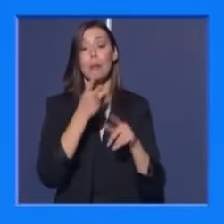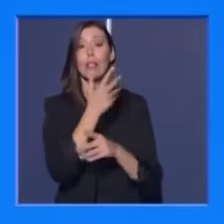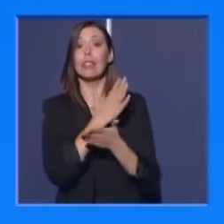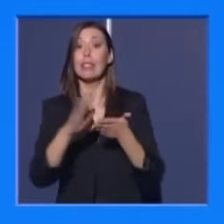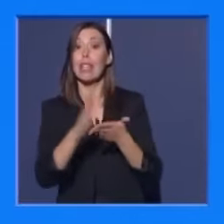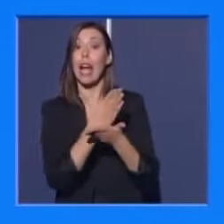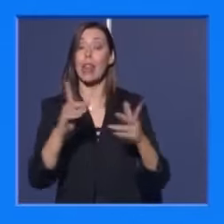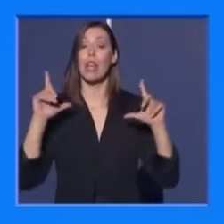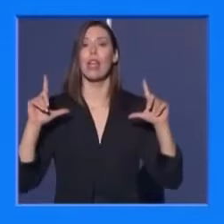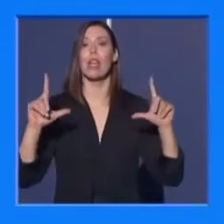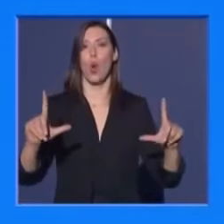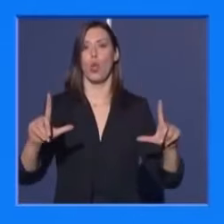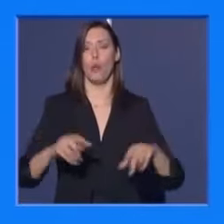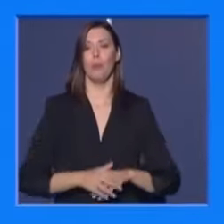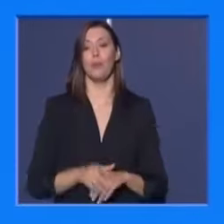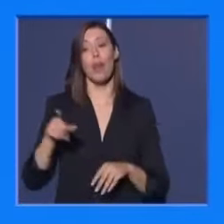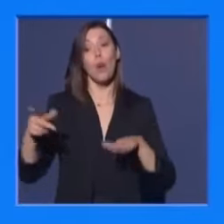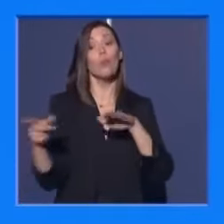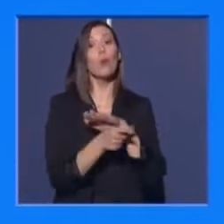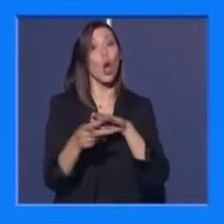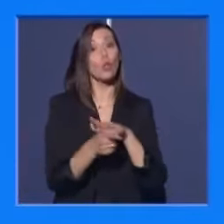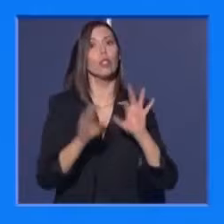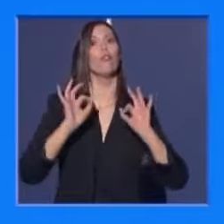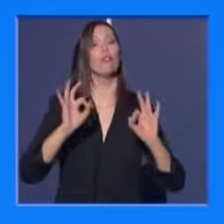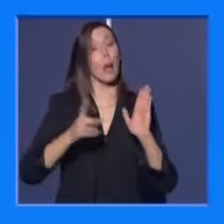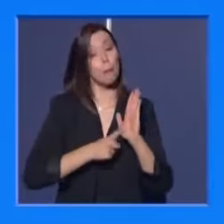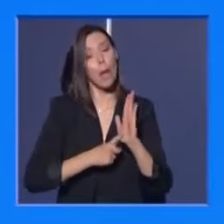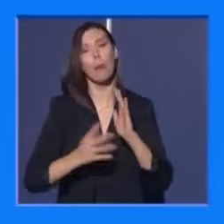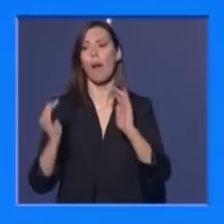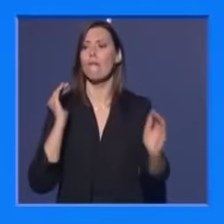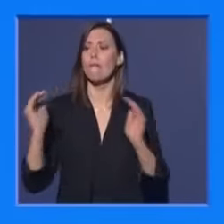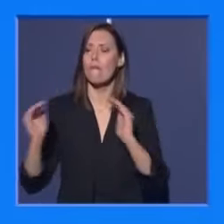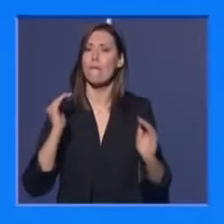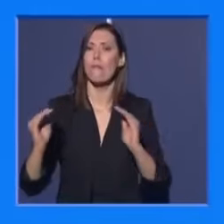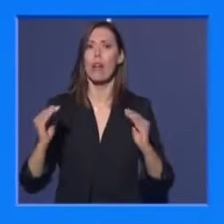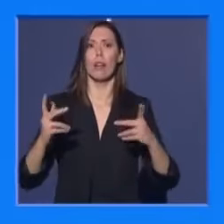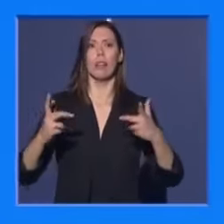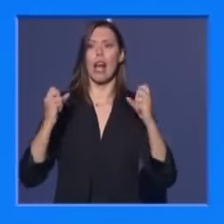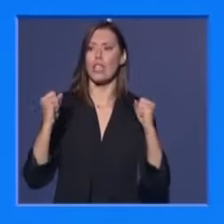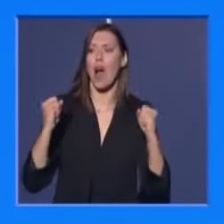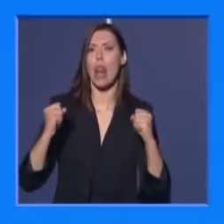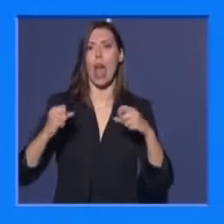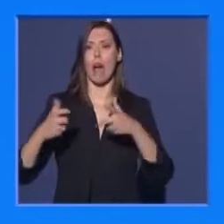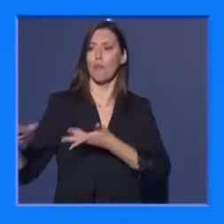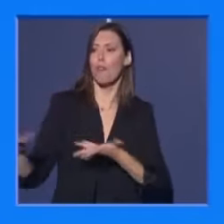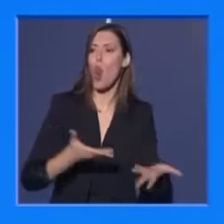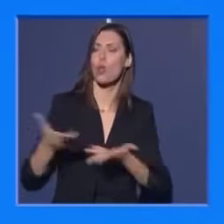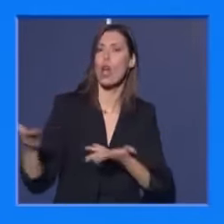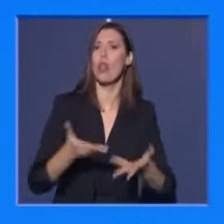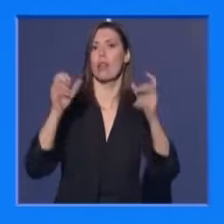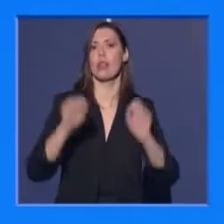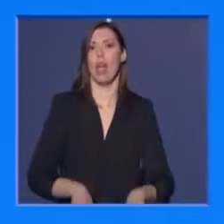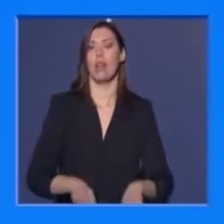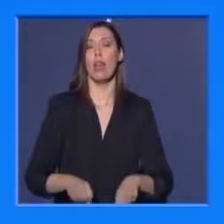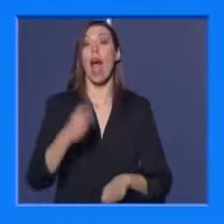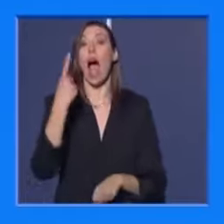οφείλουμε φιλοξενία, σεβασμό και προστασία. Όμως αληθινοί πρόσφυγες, όπως